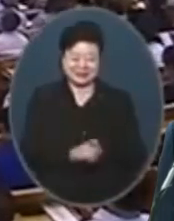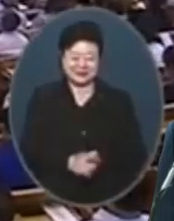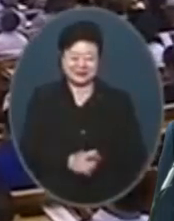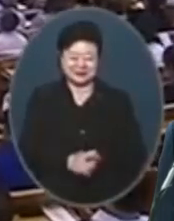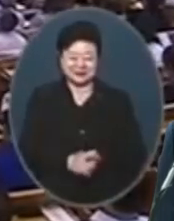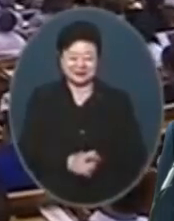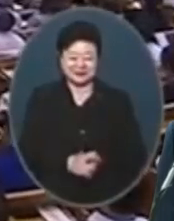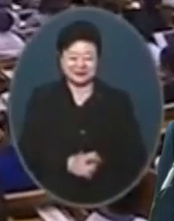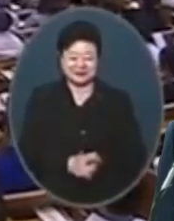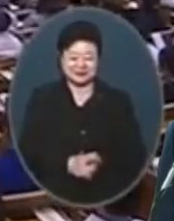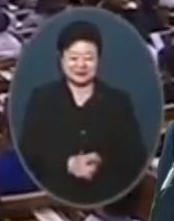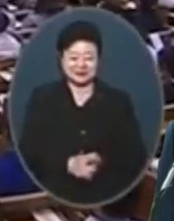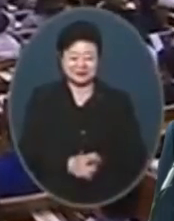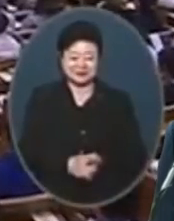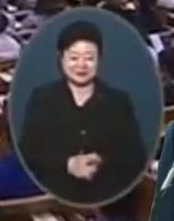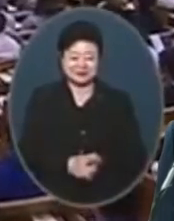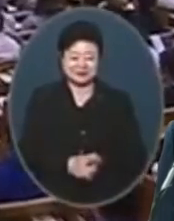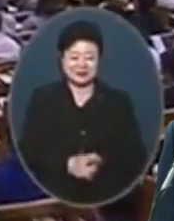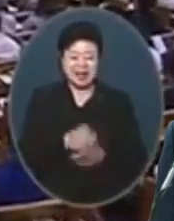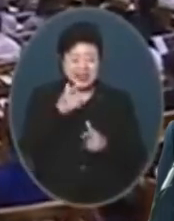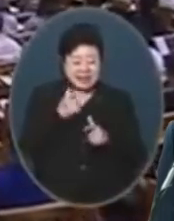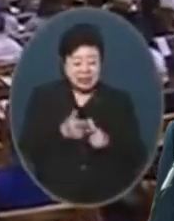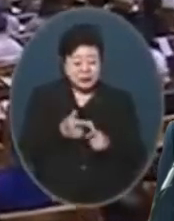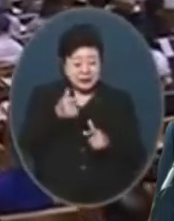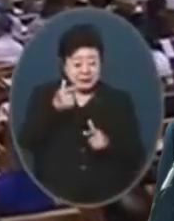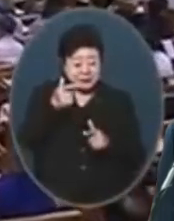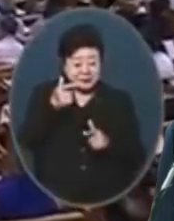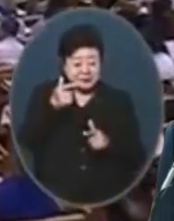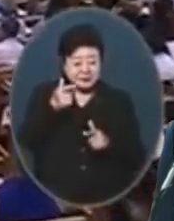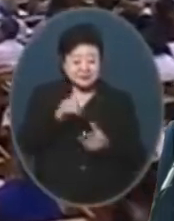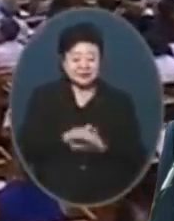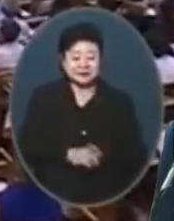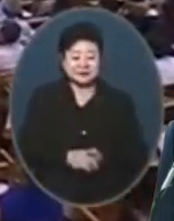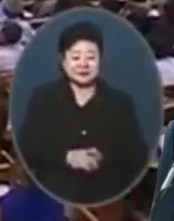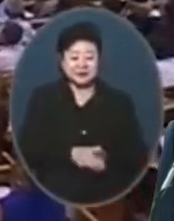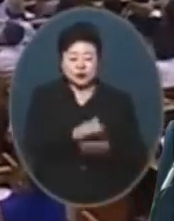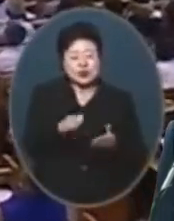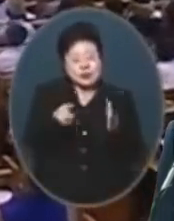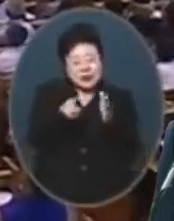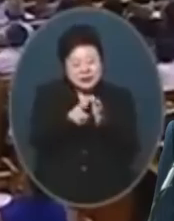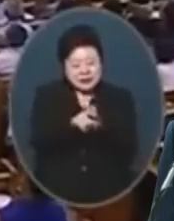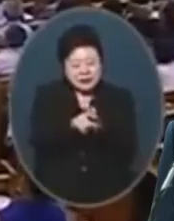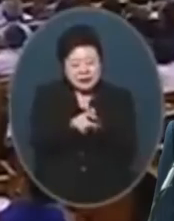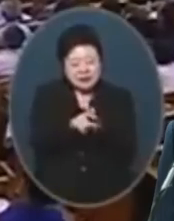보호가 되는 것이기 때문에 예수님은 우리 위해서